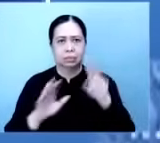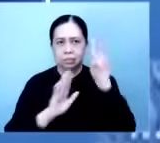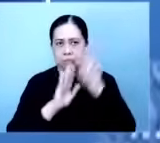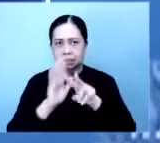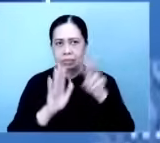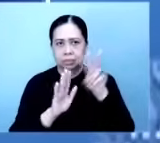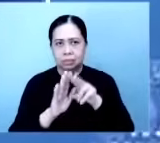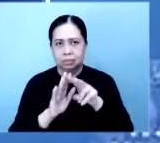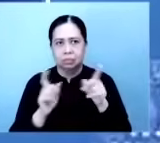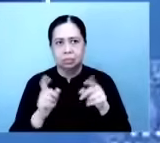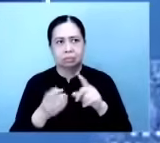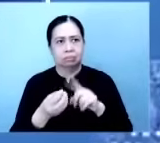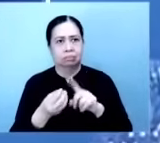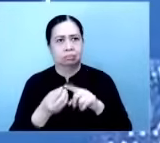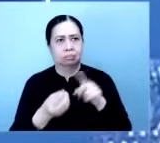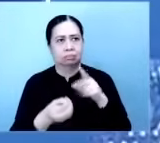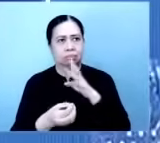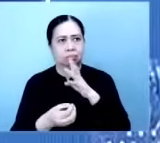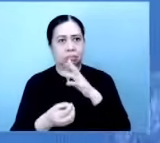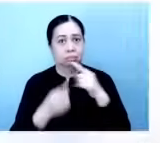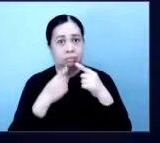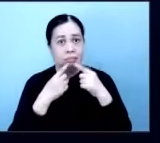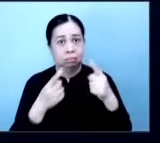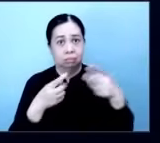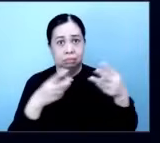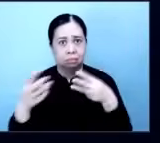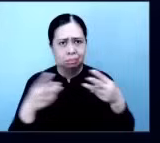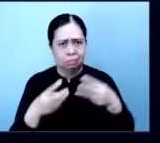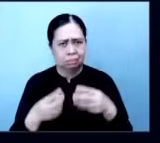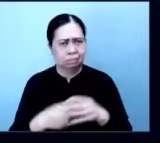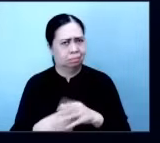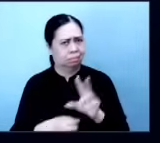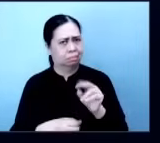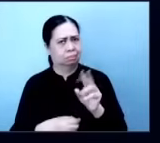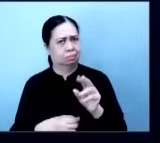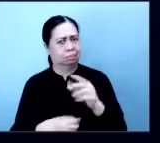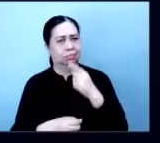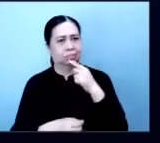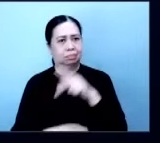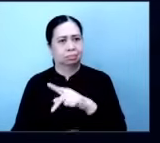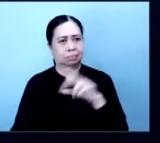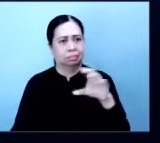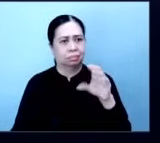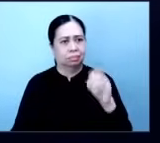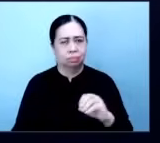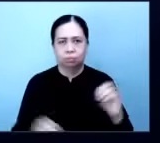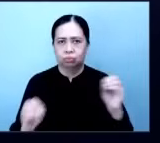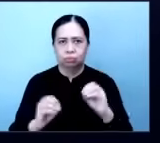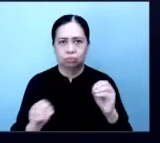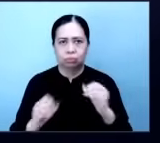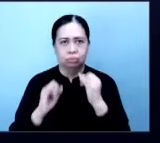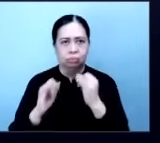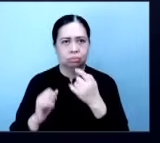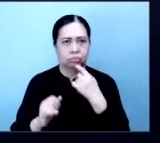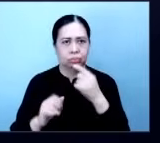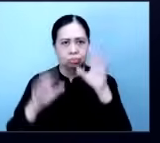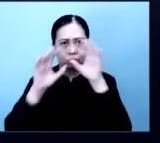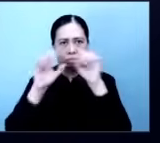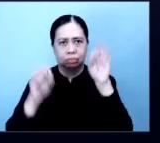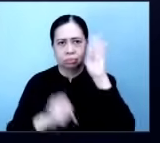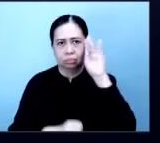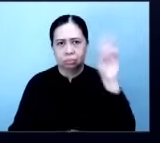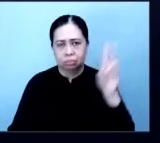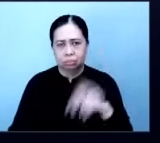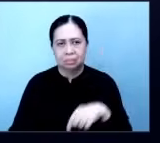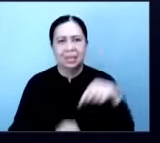ng Pangulo na nagdedeklara ng gyera. Paglilinaw ng PCO, walang ganyang direktiba ang Pangulo.